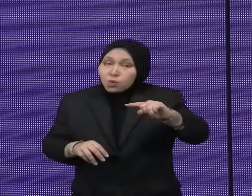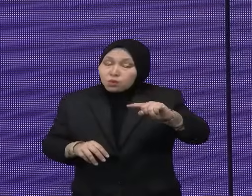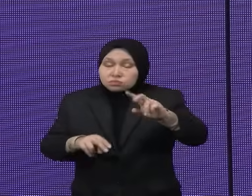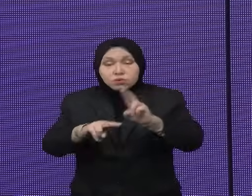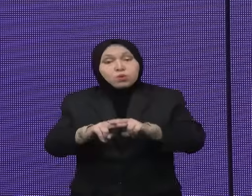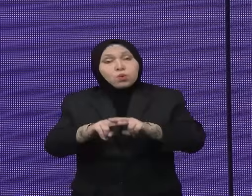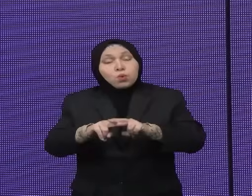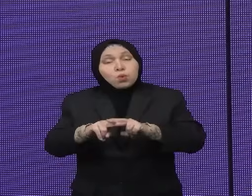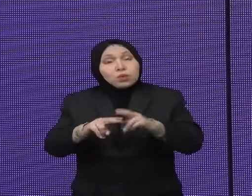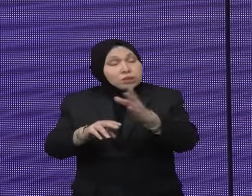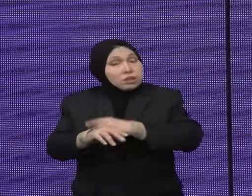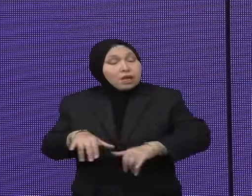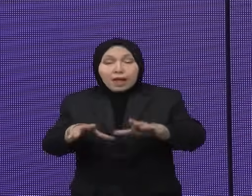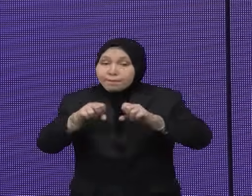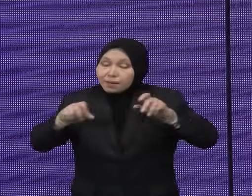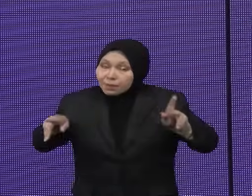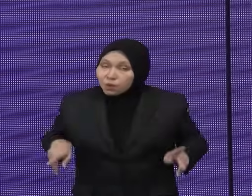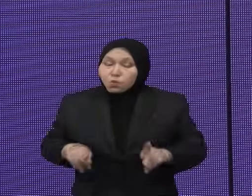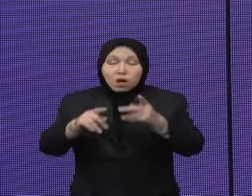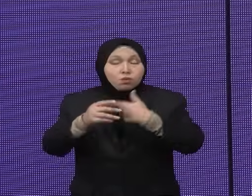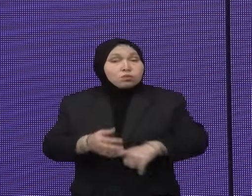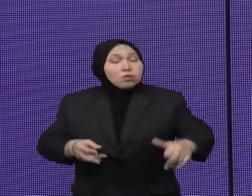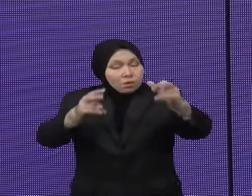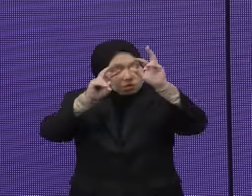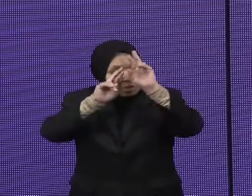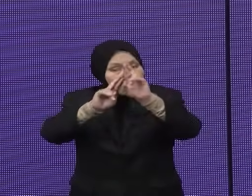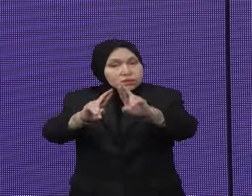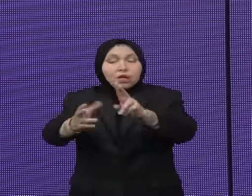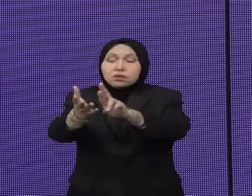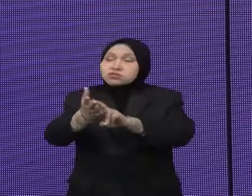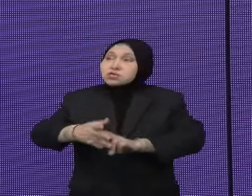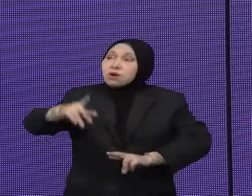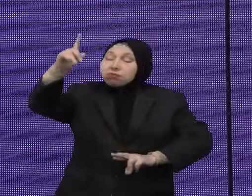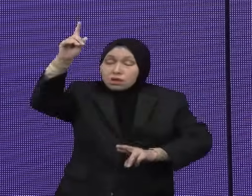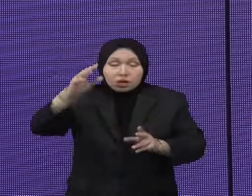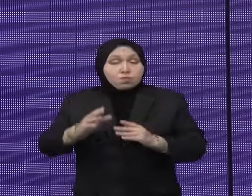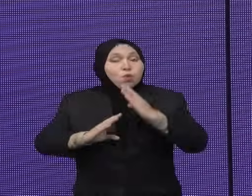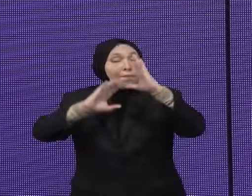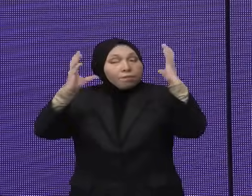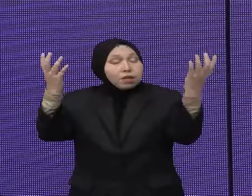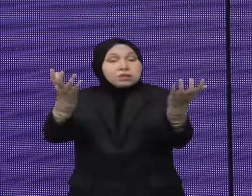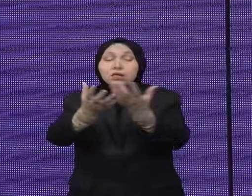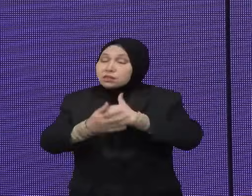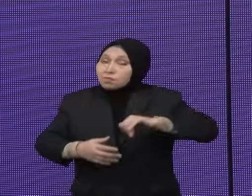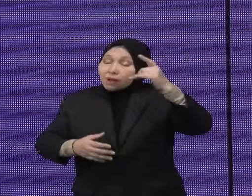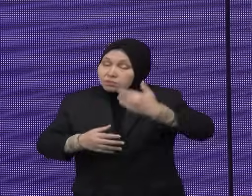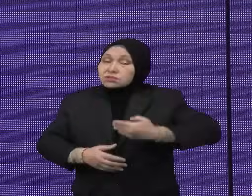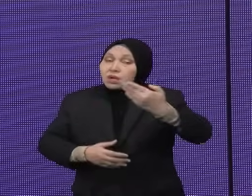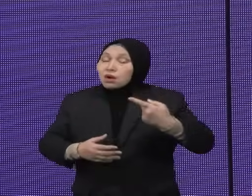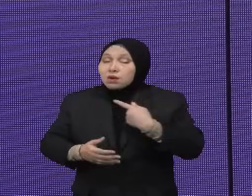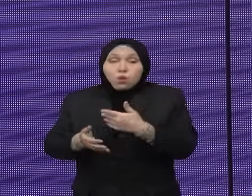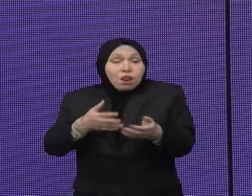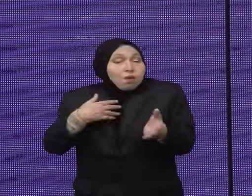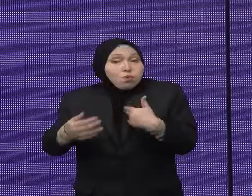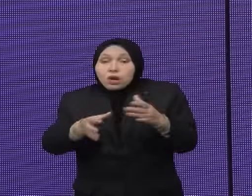duduk, ya, mengambil peluang untuk menghargai kepada rezeki Allah di atas muka bumi ini. Jadi kita memahami sejarah ini, walaupun ayat